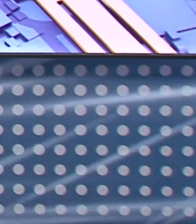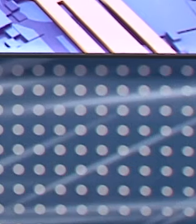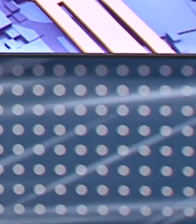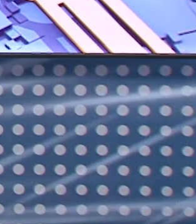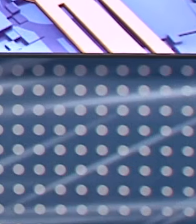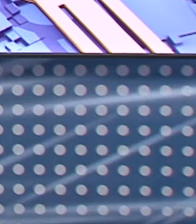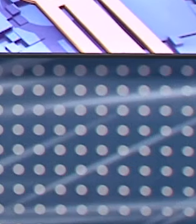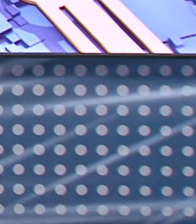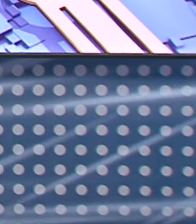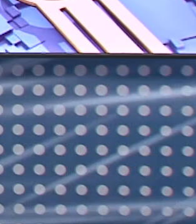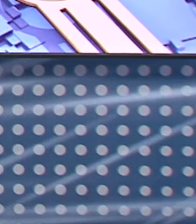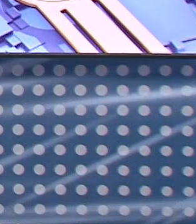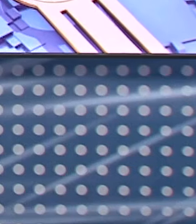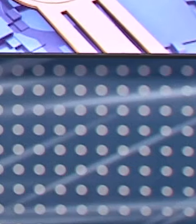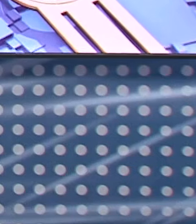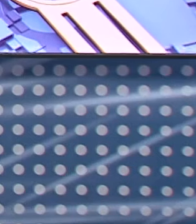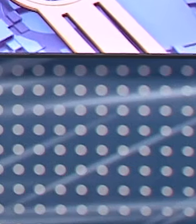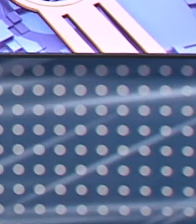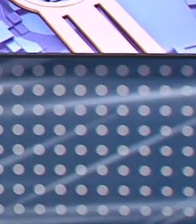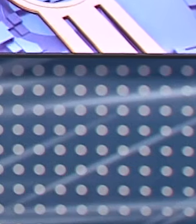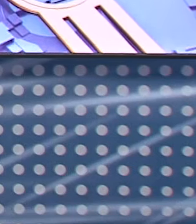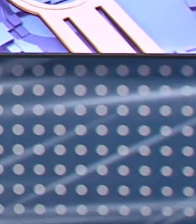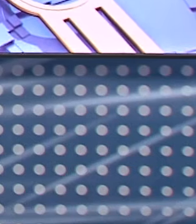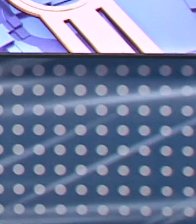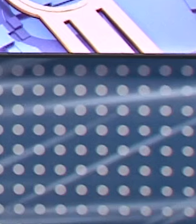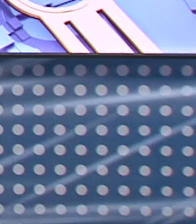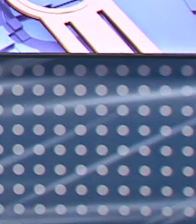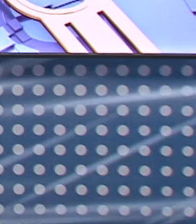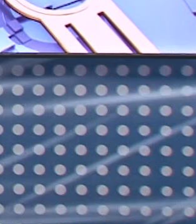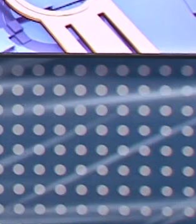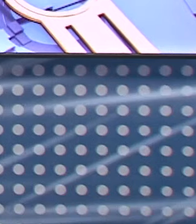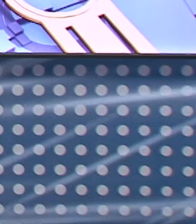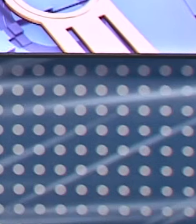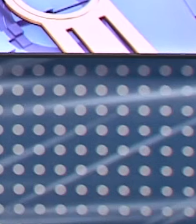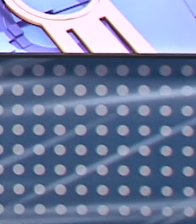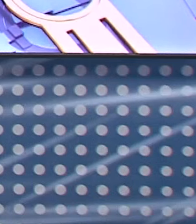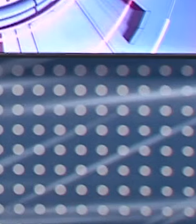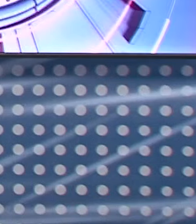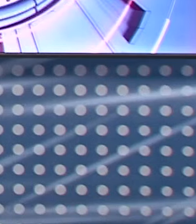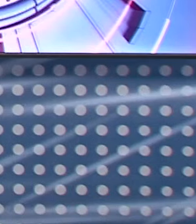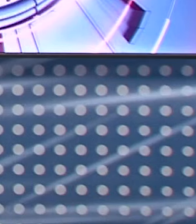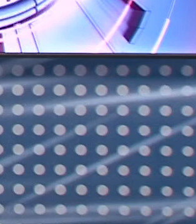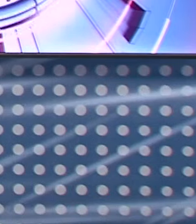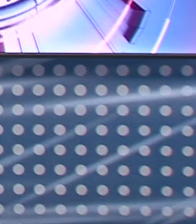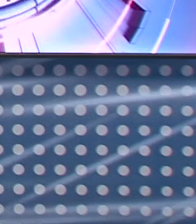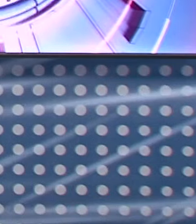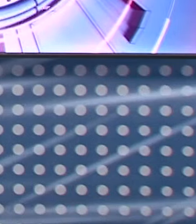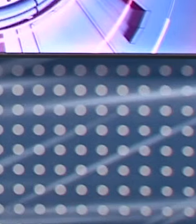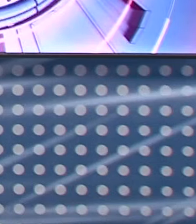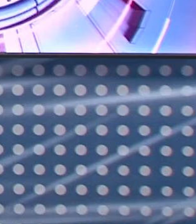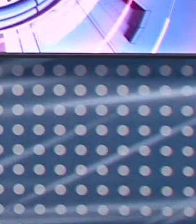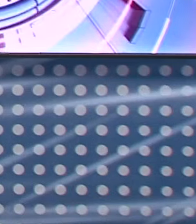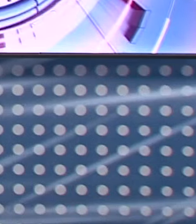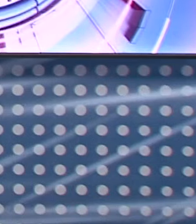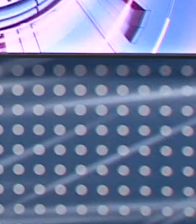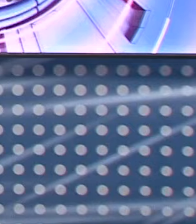были и те, кто прославил родную землю своими талантами и мастерством. Вместе с сотнями других гостей они открыто делились своими чувствами к